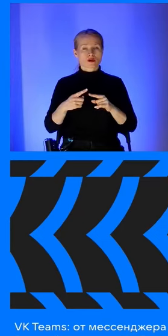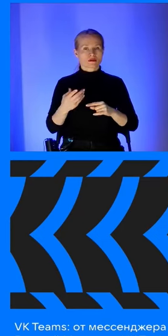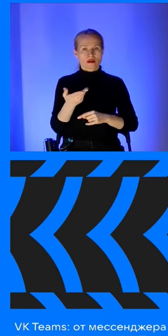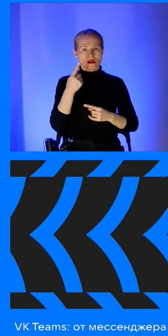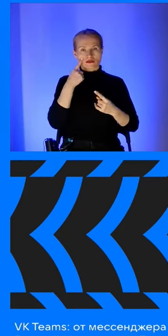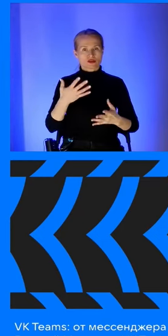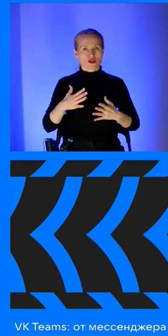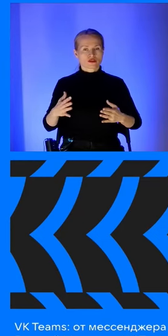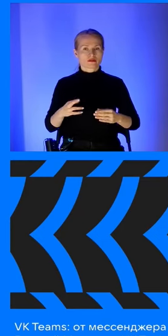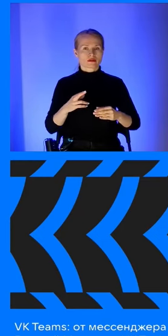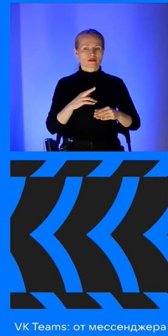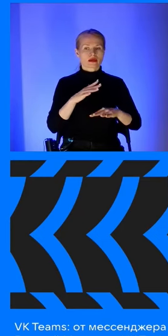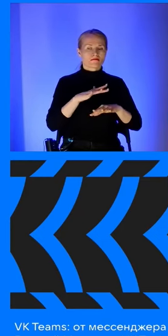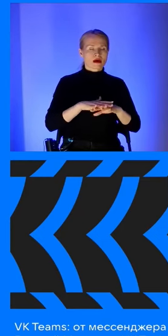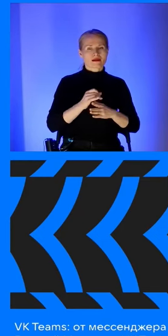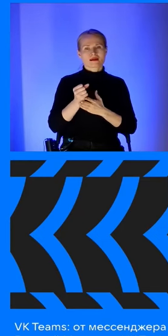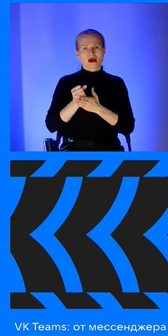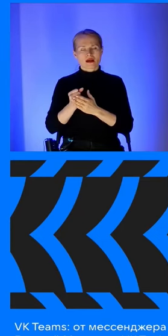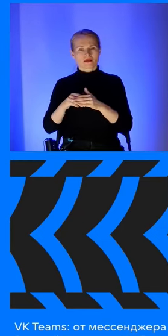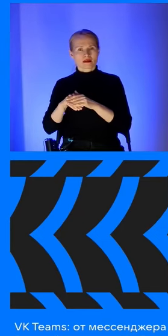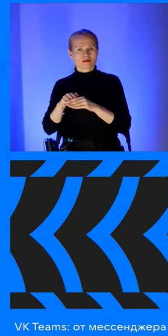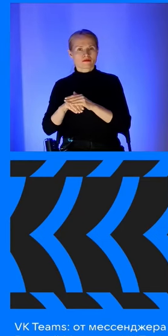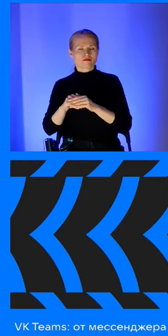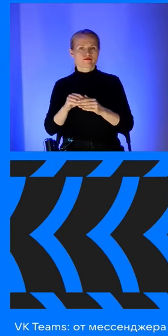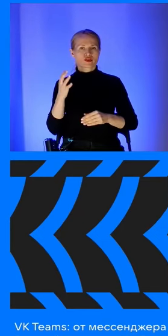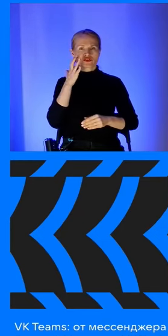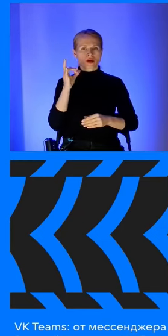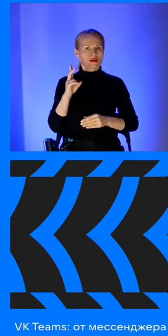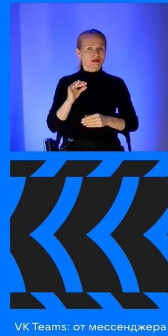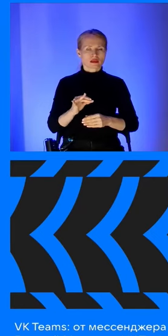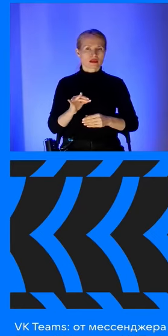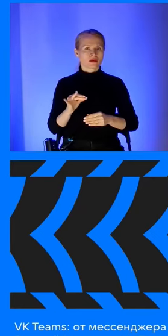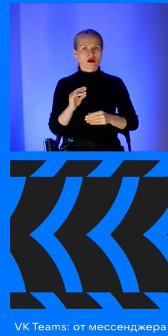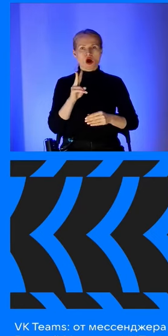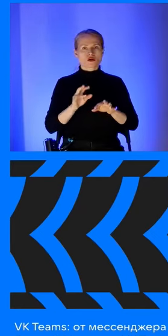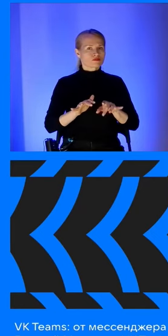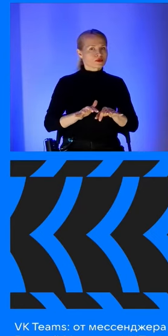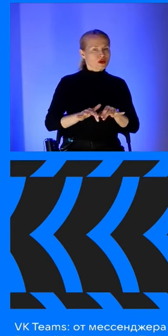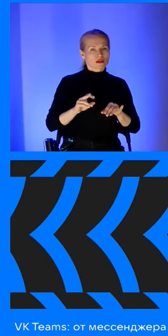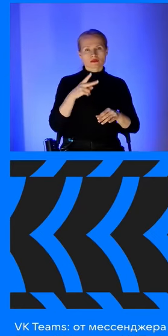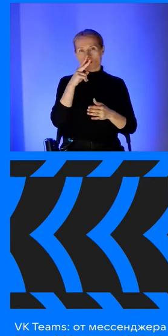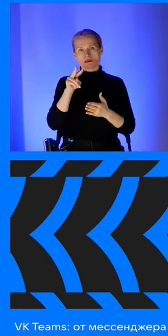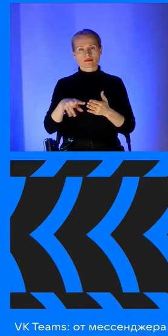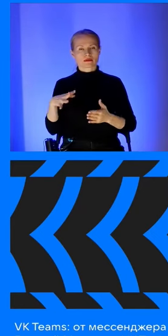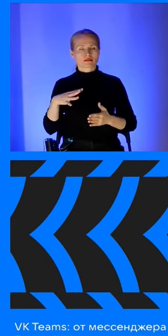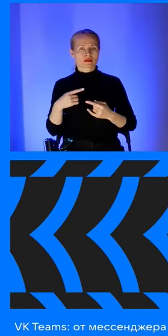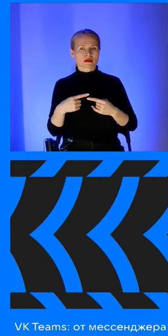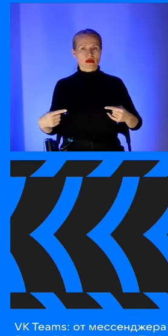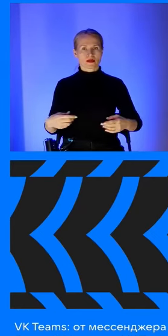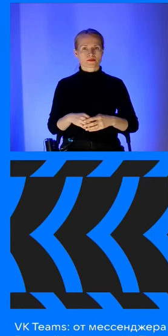Там папки, закрепы, архивы, какие-нибудь черновики, там, кто печатает, кто что просмотрел и так далее и тому